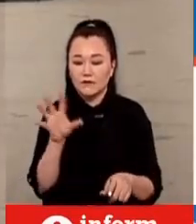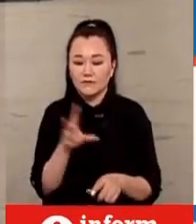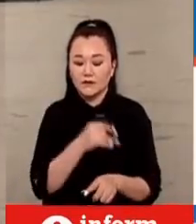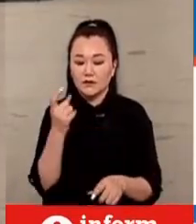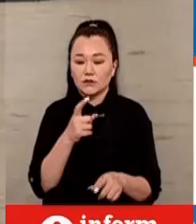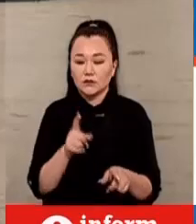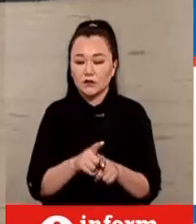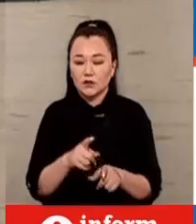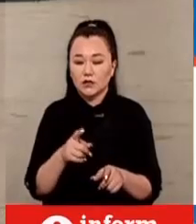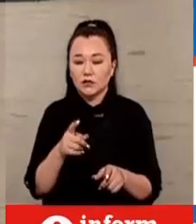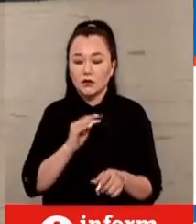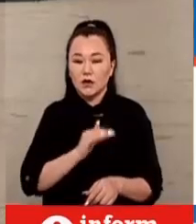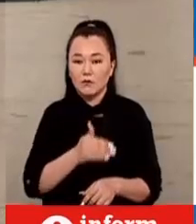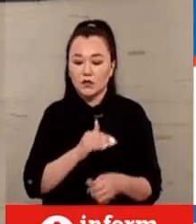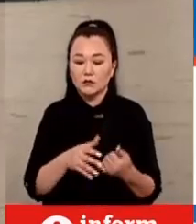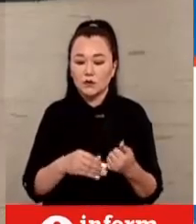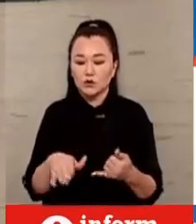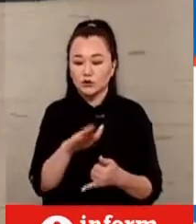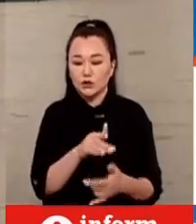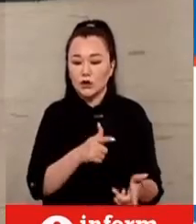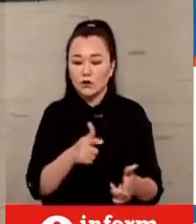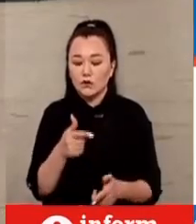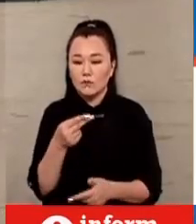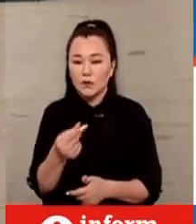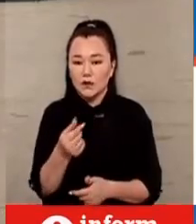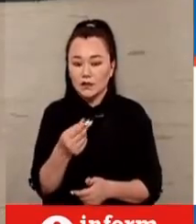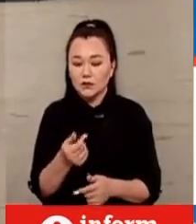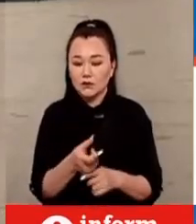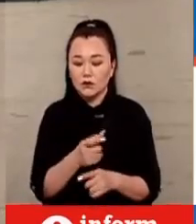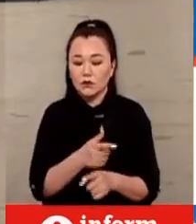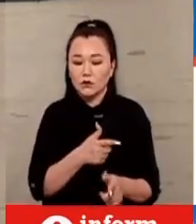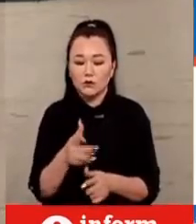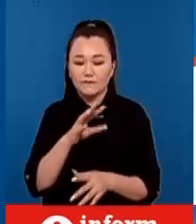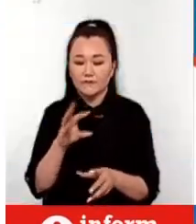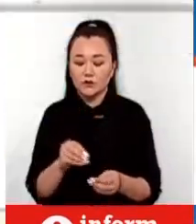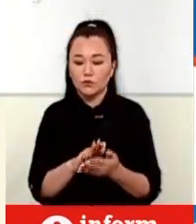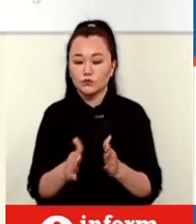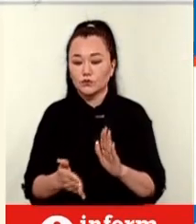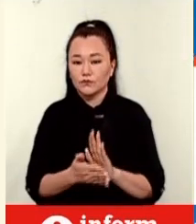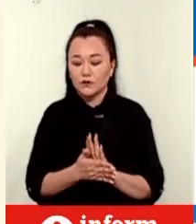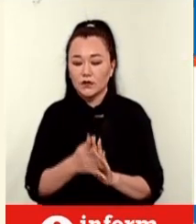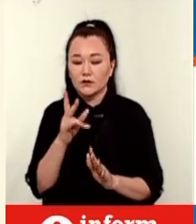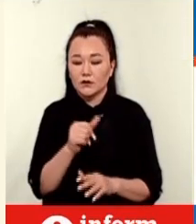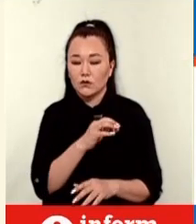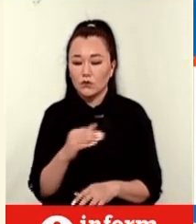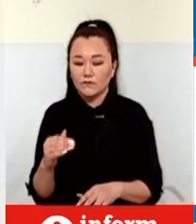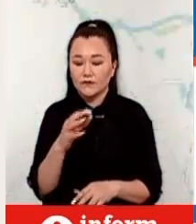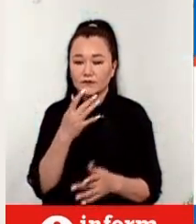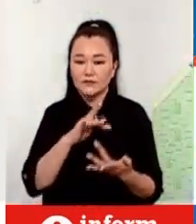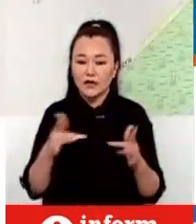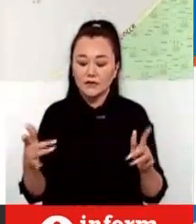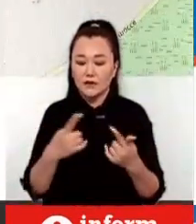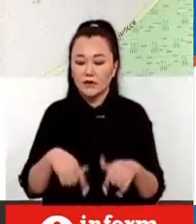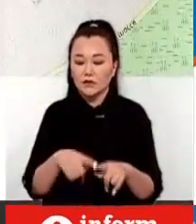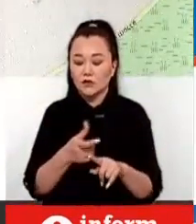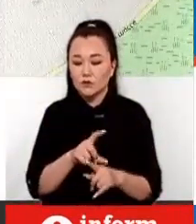таких нежилых коммерческих площадей готовы платить, готовы создать все условия. На официальном сайте организации,